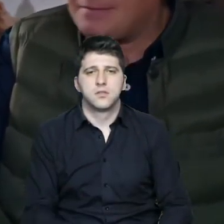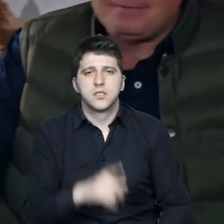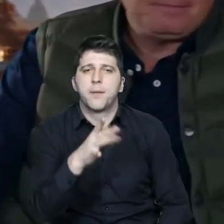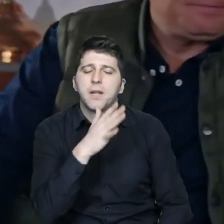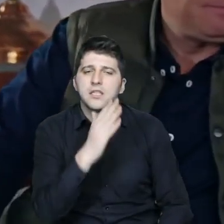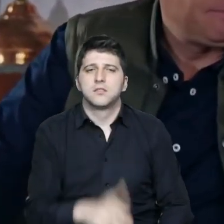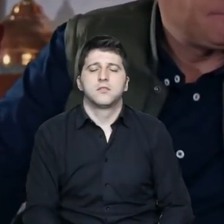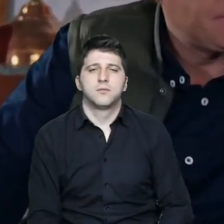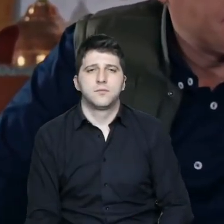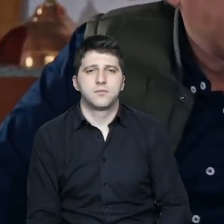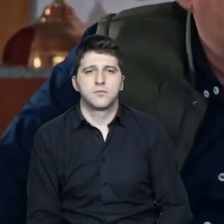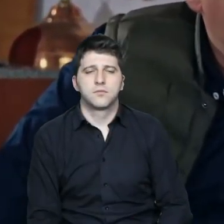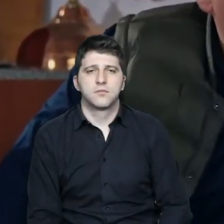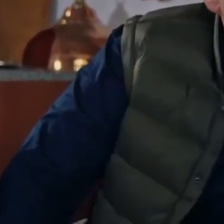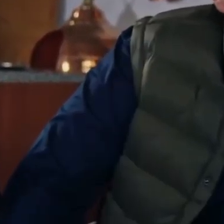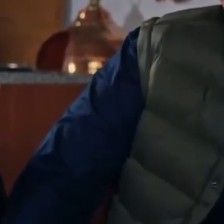biliyorsun.